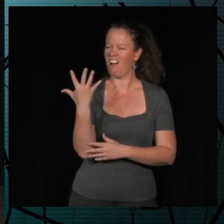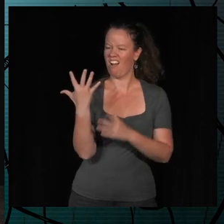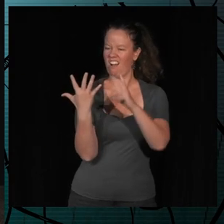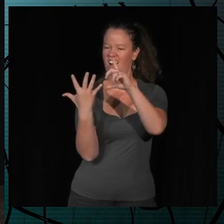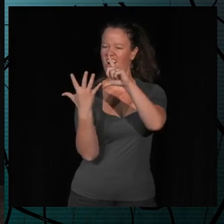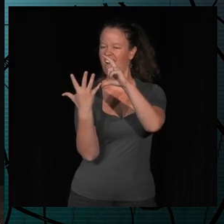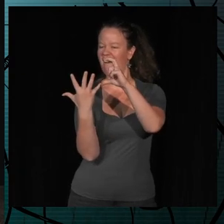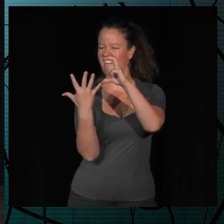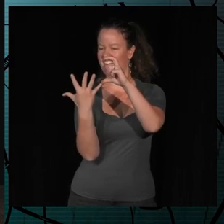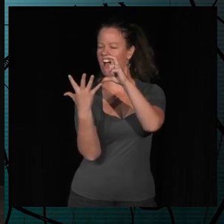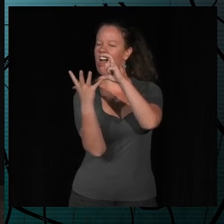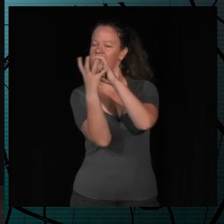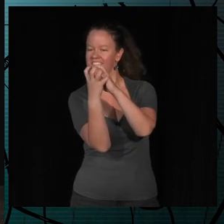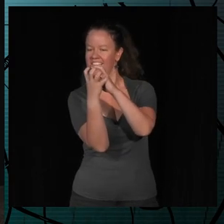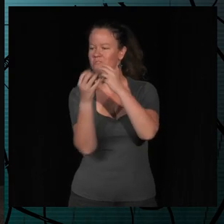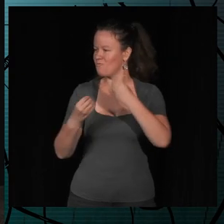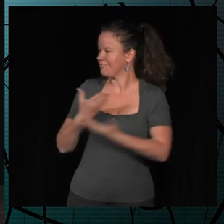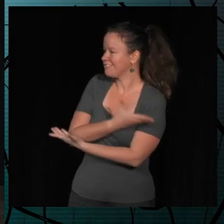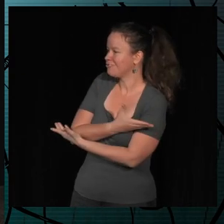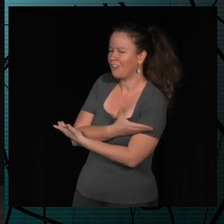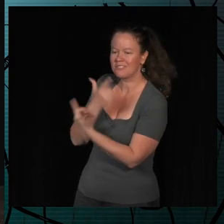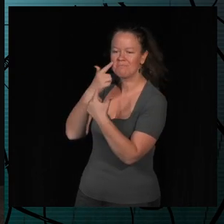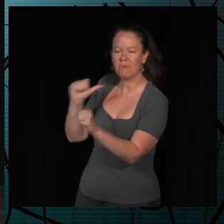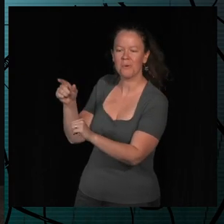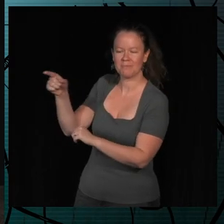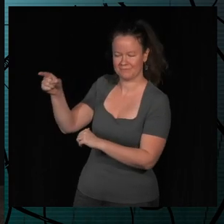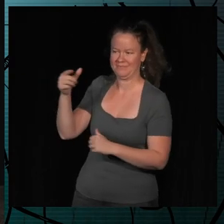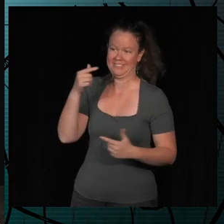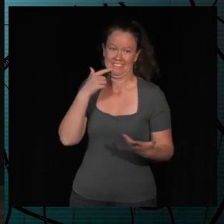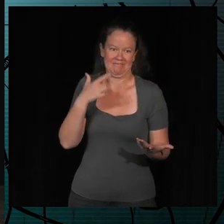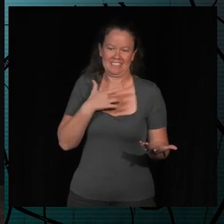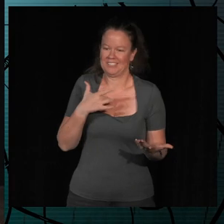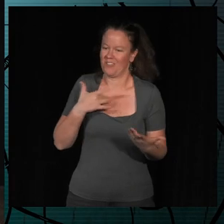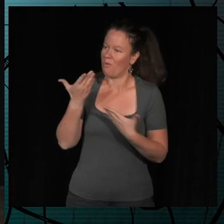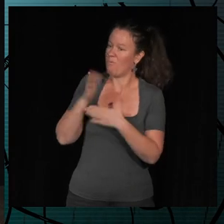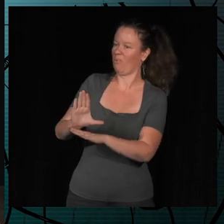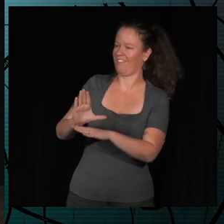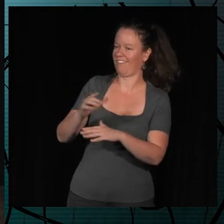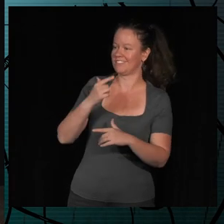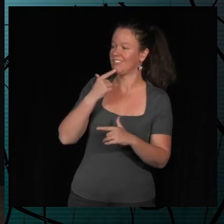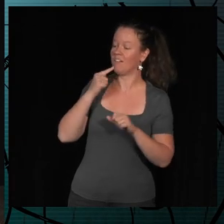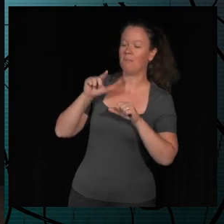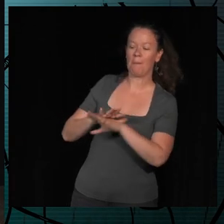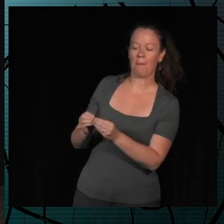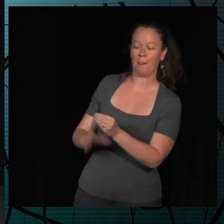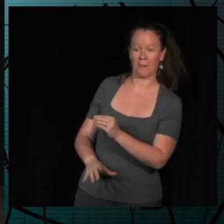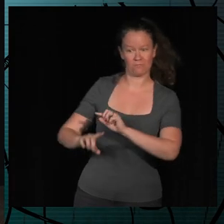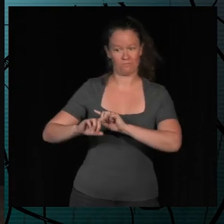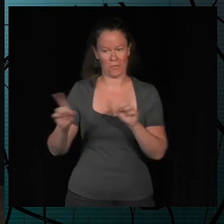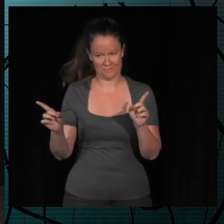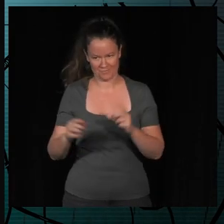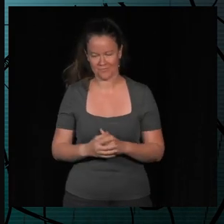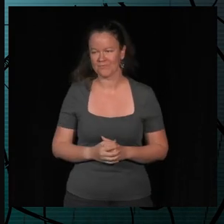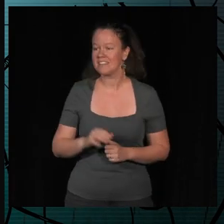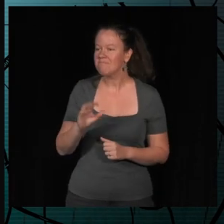par par mes collègues en mettant les pieds dans le place c'est-à-dire pas non plus en ne en ne prenant que la piste du jeu